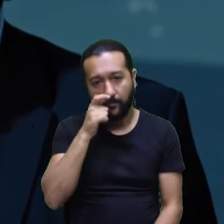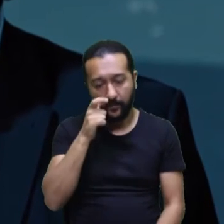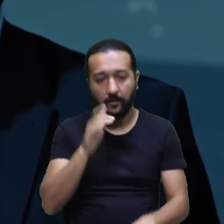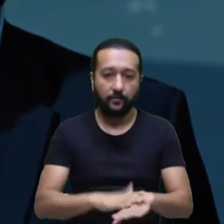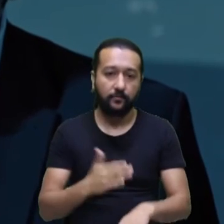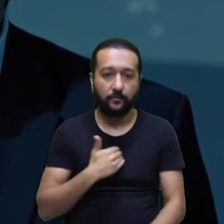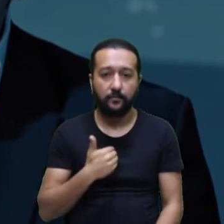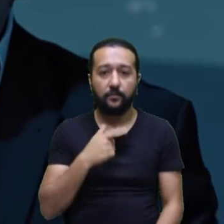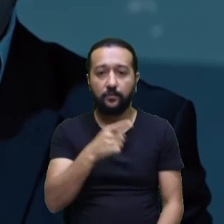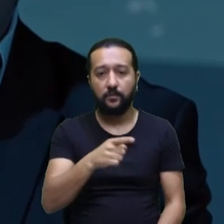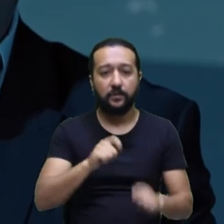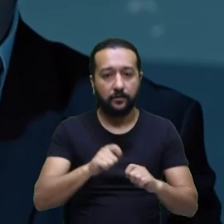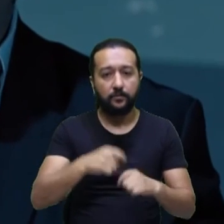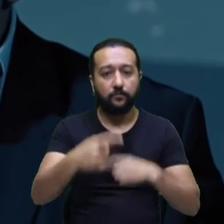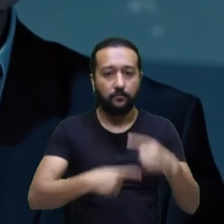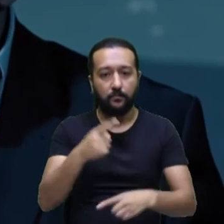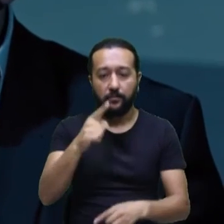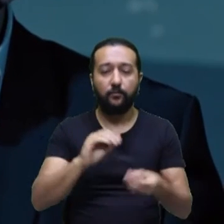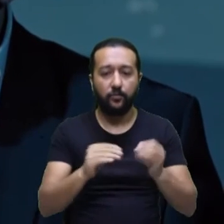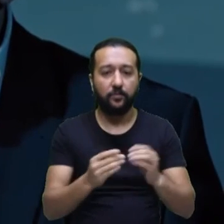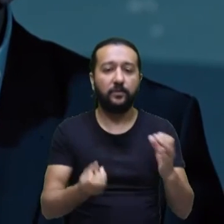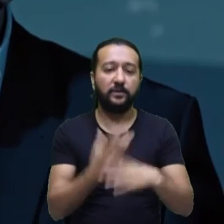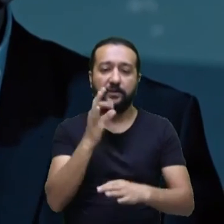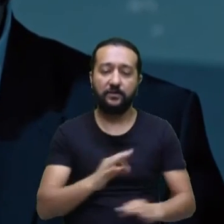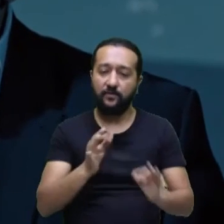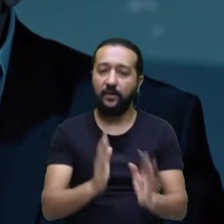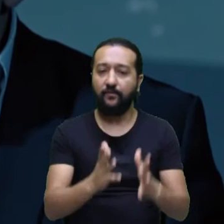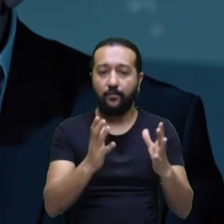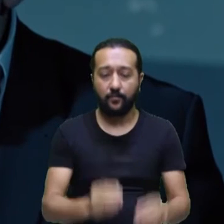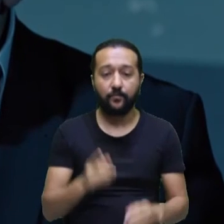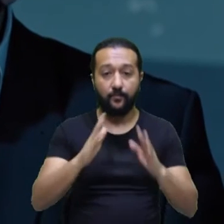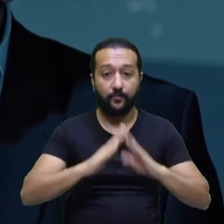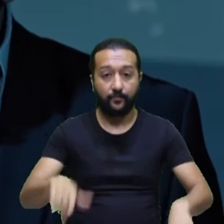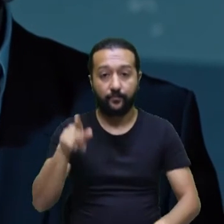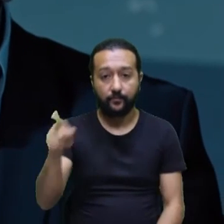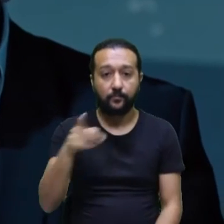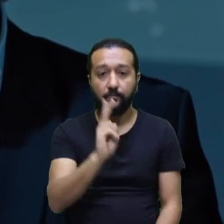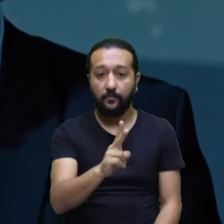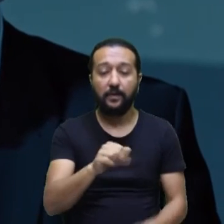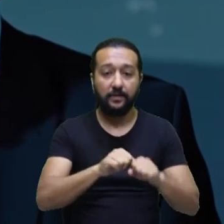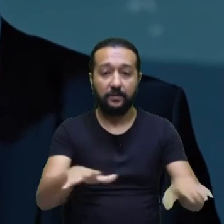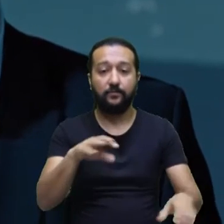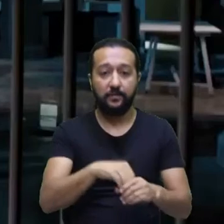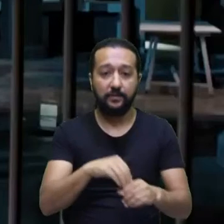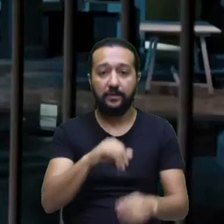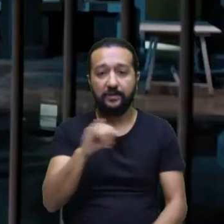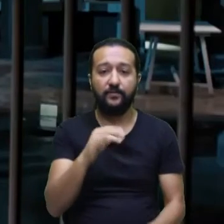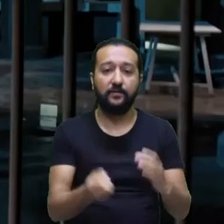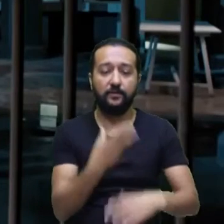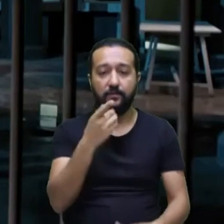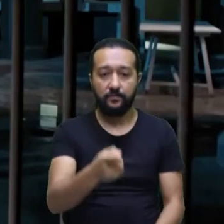dikkatliyiz. Çarkımız hiçbir engele takılmadan dönüyor. Baskın... Sizin sisteminizin zaafı.